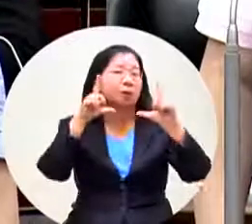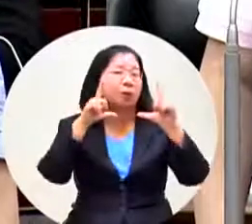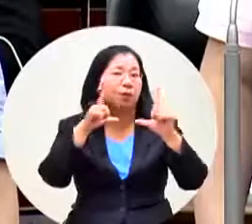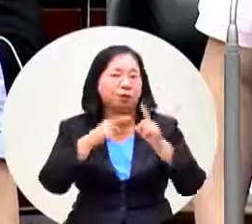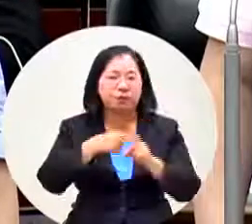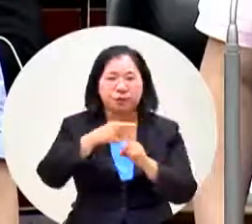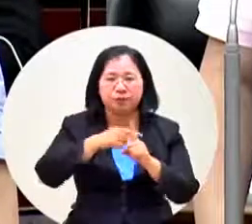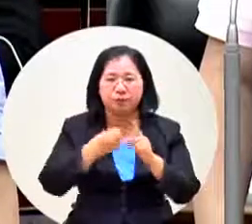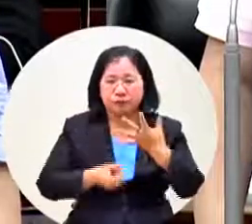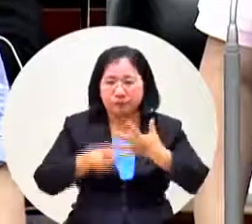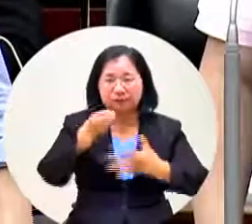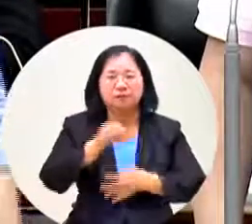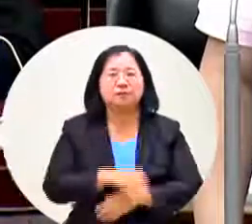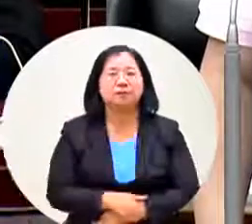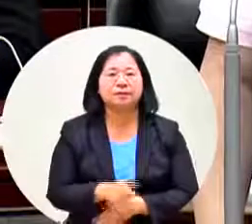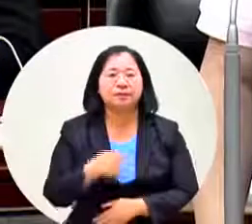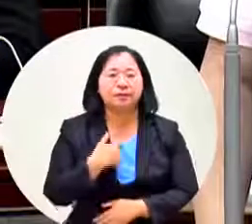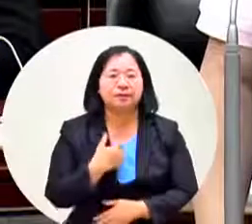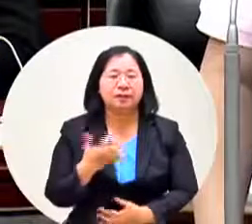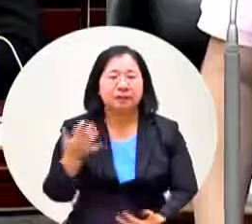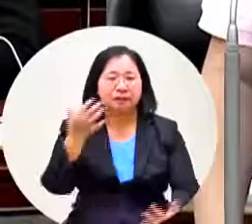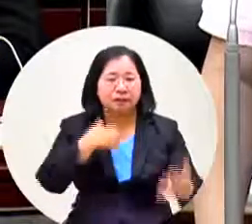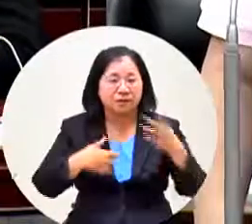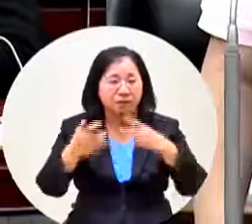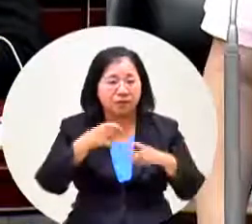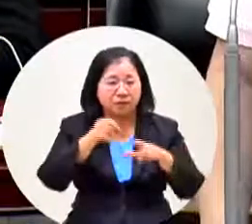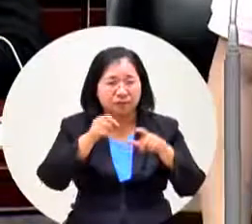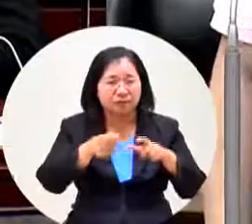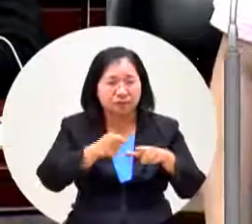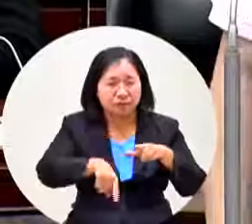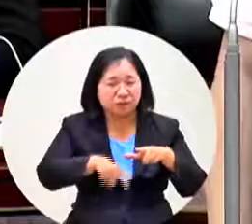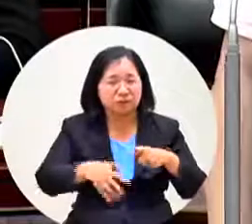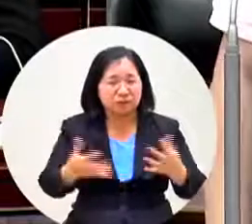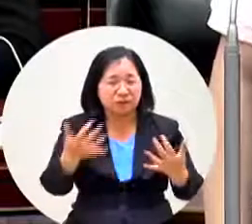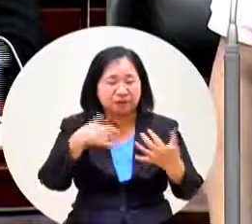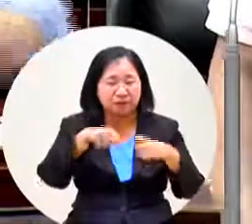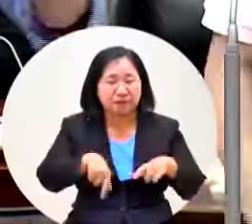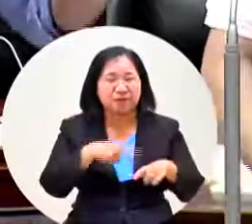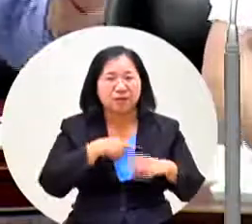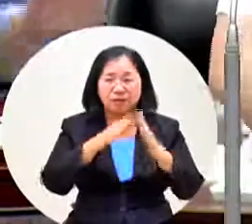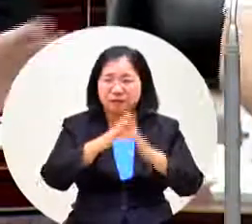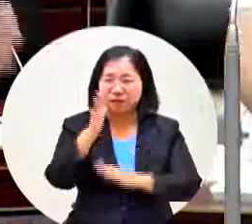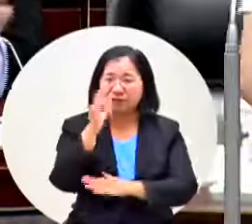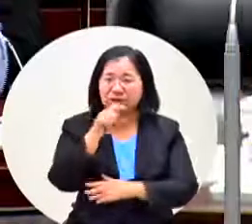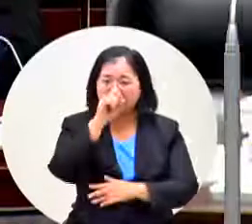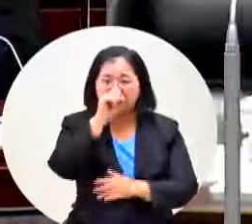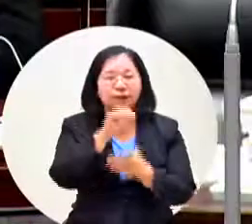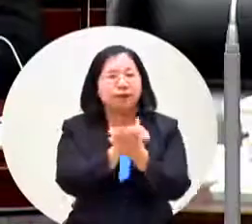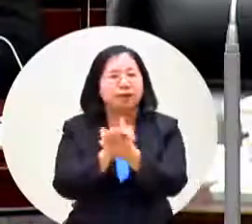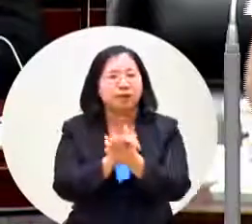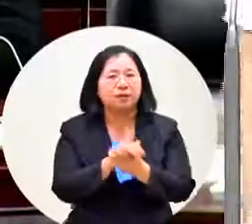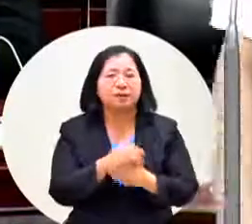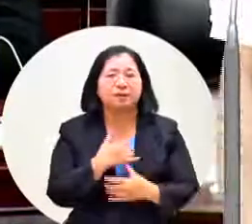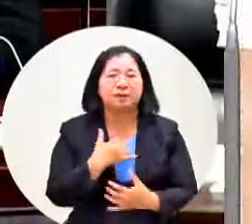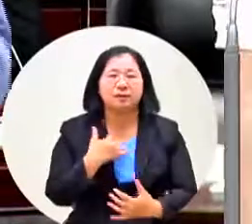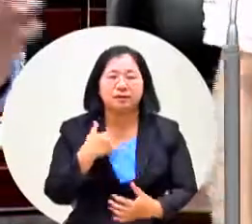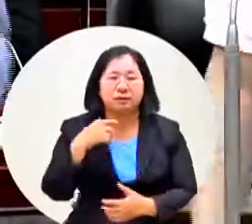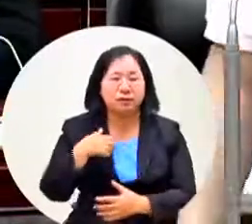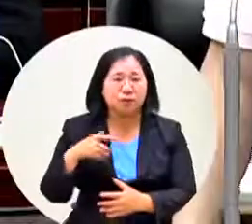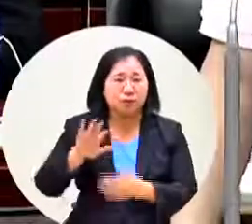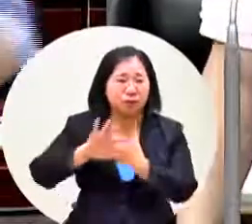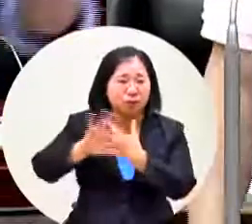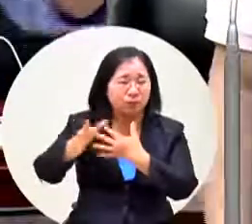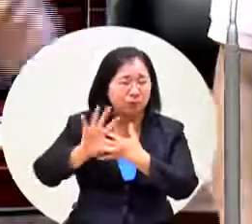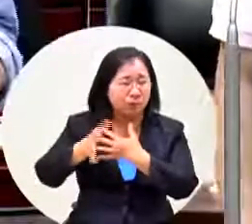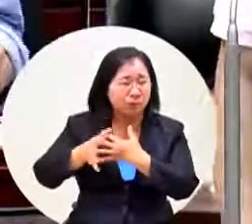散播一个友善的讯号，让所有的企业界觉得来高雄可以得到很温暖的友谊，市政府是你们的